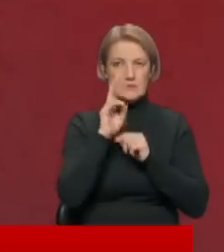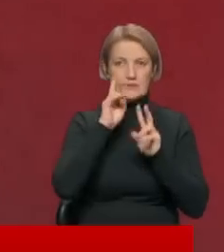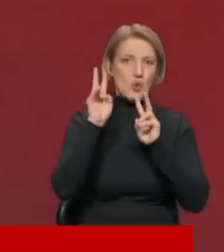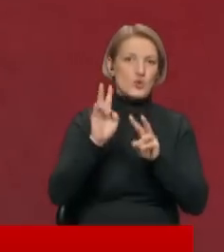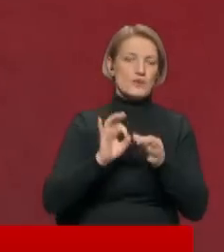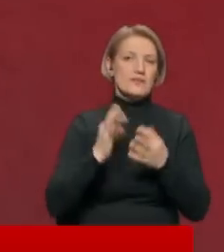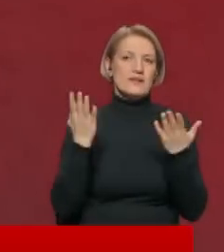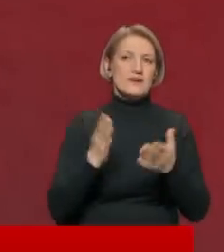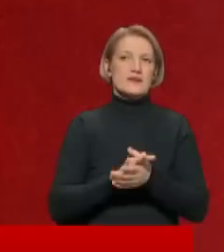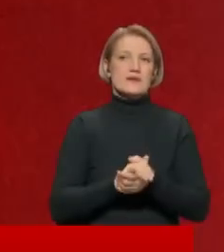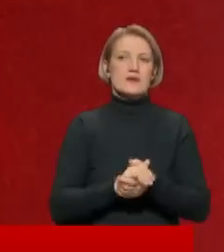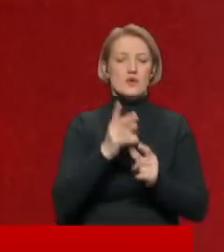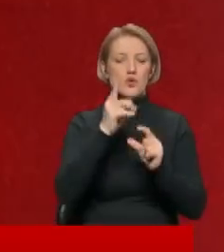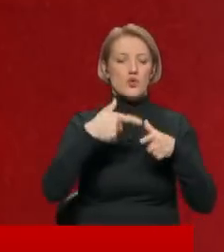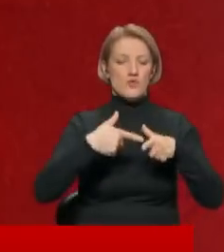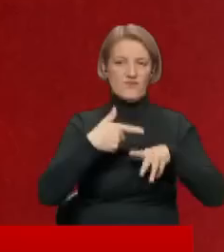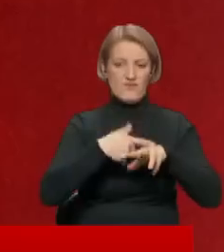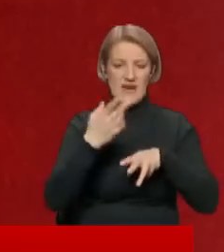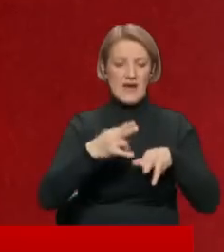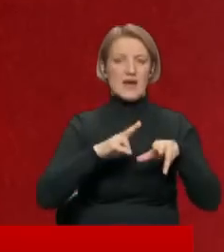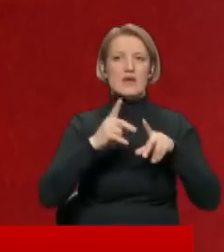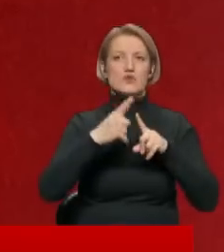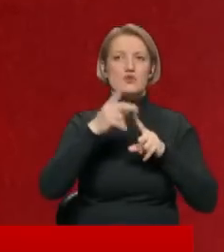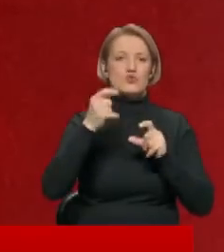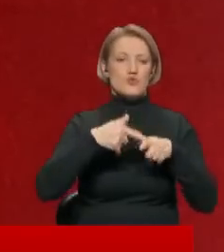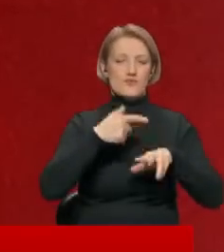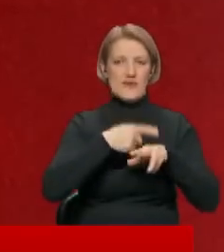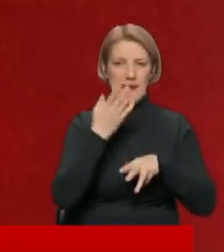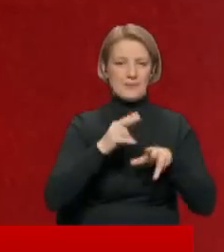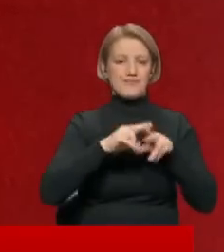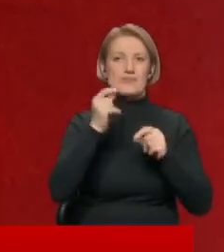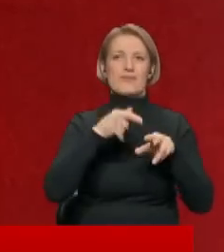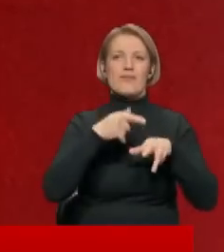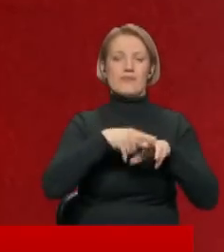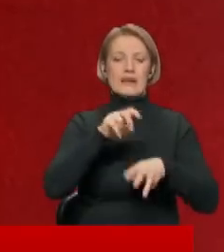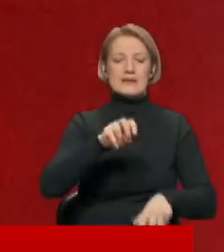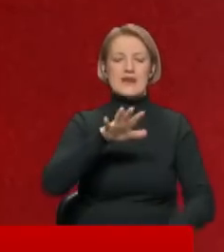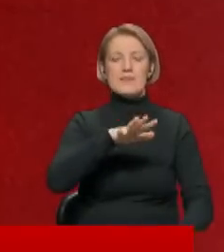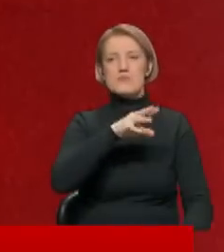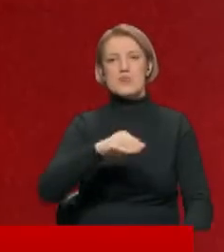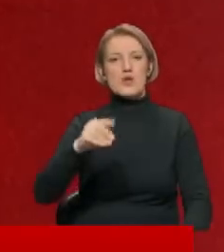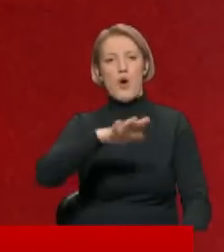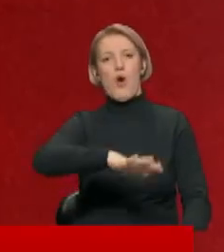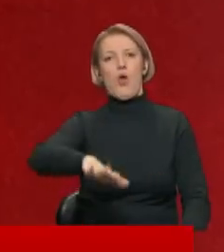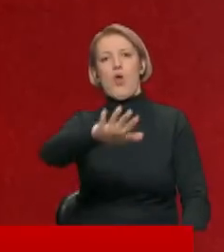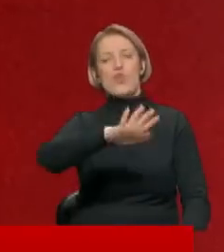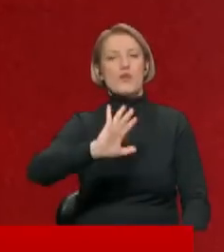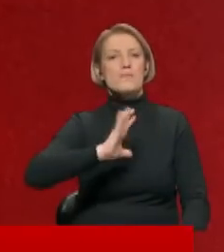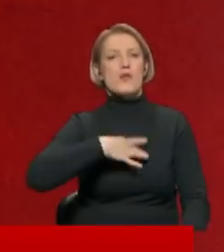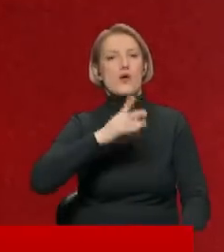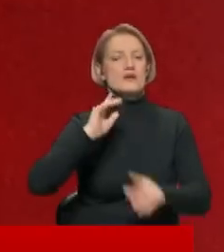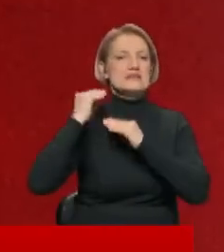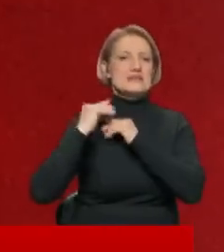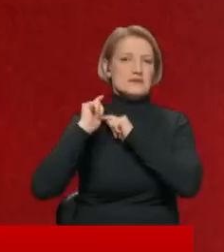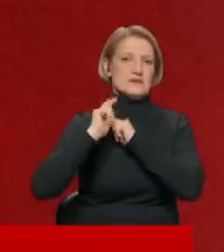gördüğünüz nedir üfesi tüfesi küfesi 85 milyonun sırtında işverenin sırtında